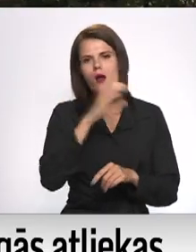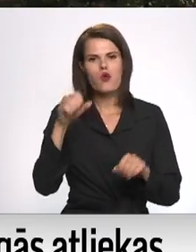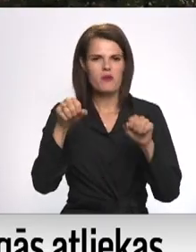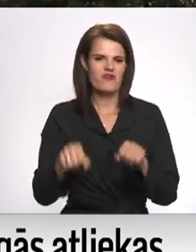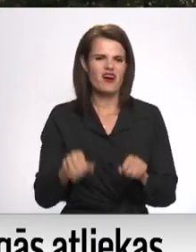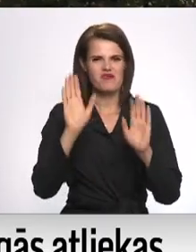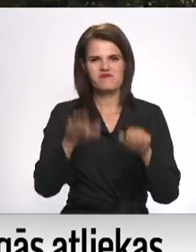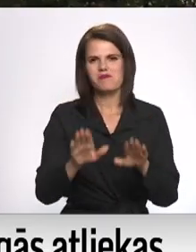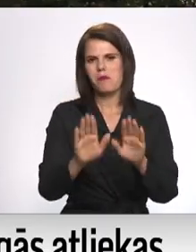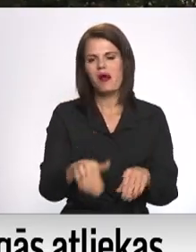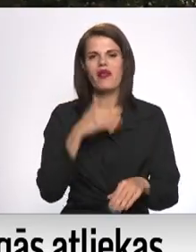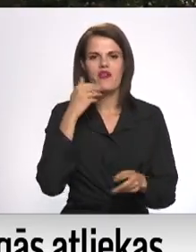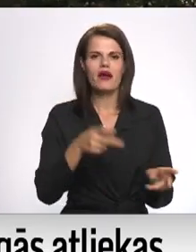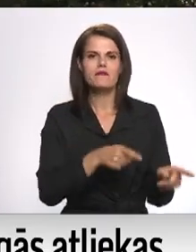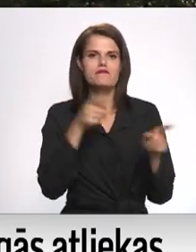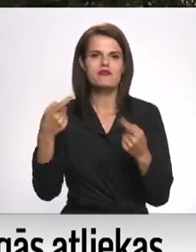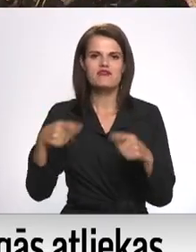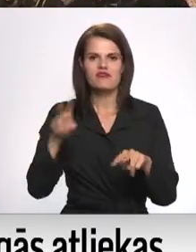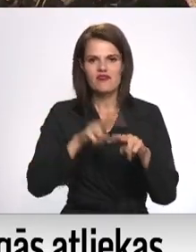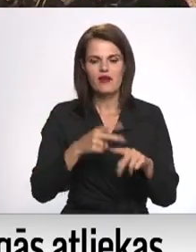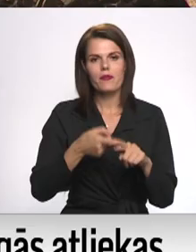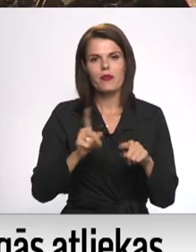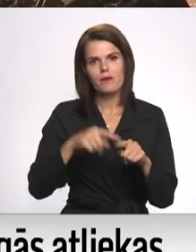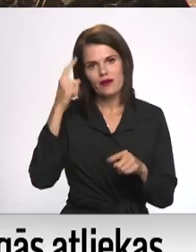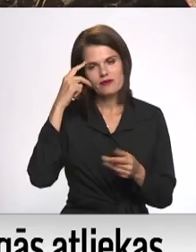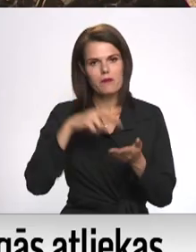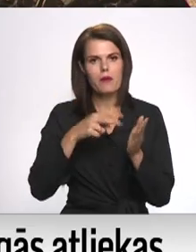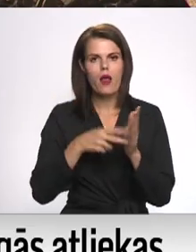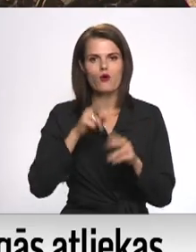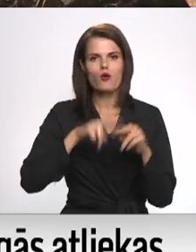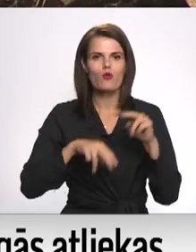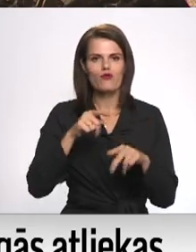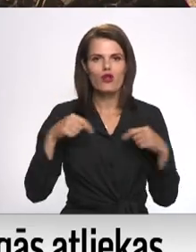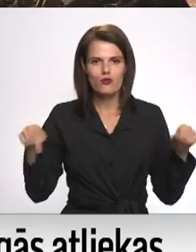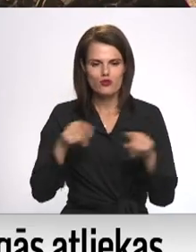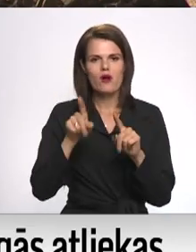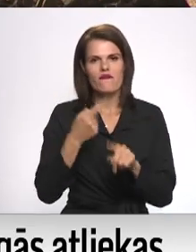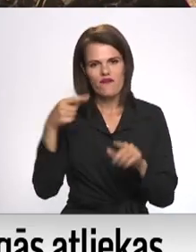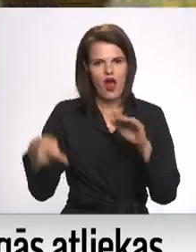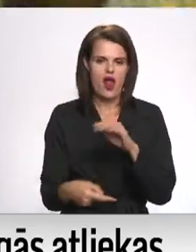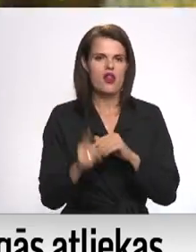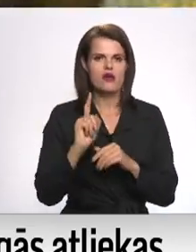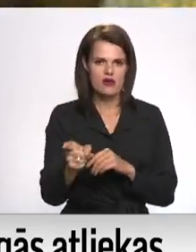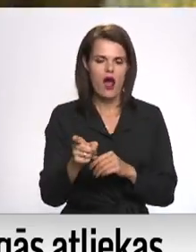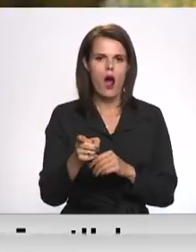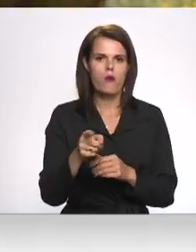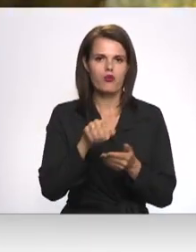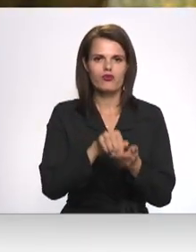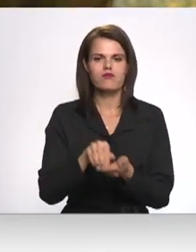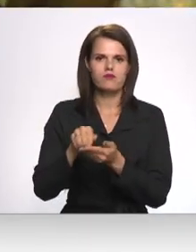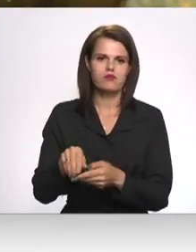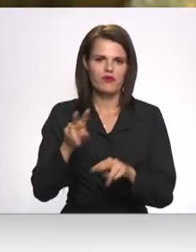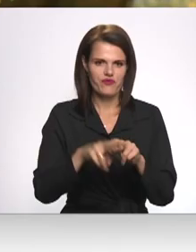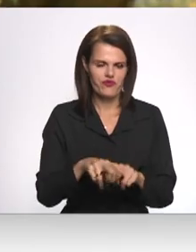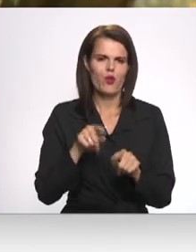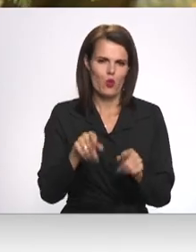Tādēļ meklēšanas vienības vadītājs spriež plānoto būvdarbu zonā noteikti vēl palikuši apbedījumi. Nevis varētu būt, bet